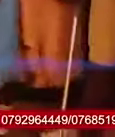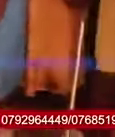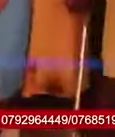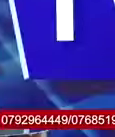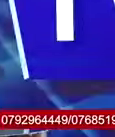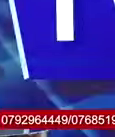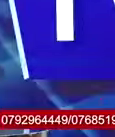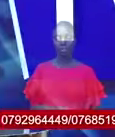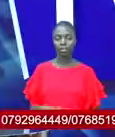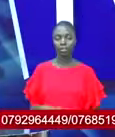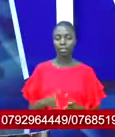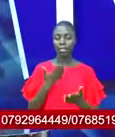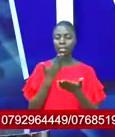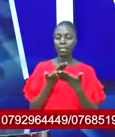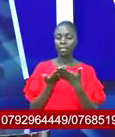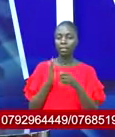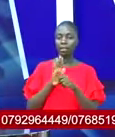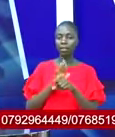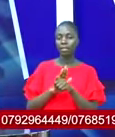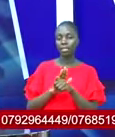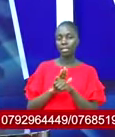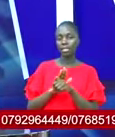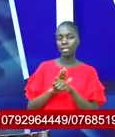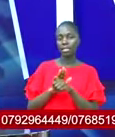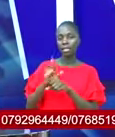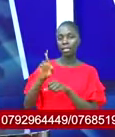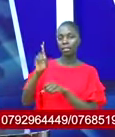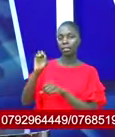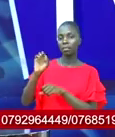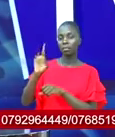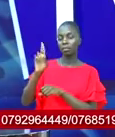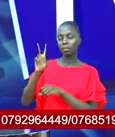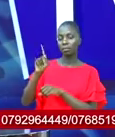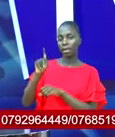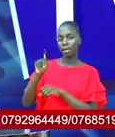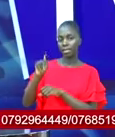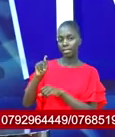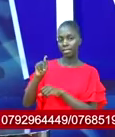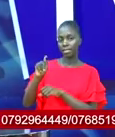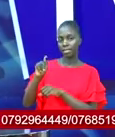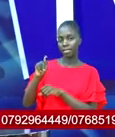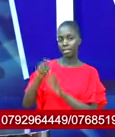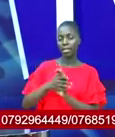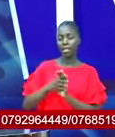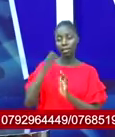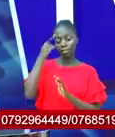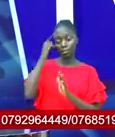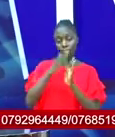ya Busia. Namshukuru sana mwanahabari wetu kutoka kaunti ya Busia, Robert Malala. Na mtazamaji